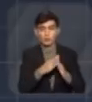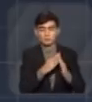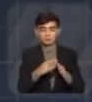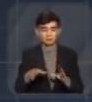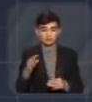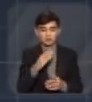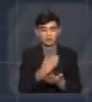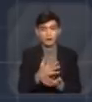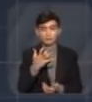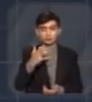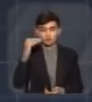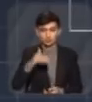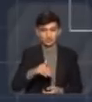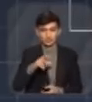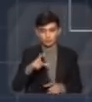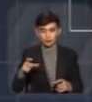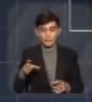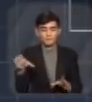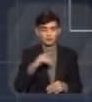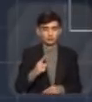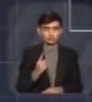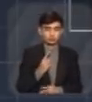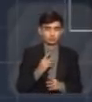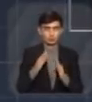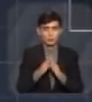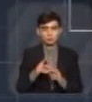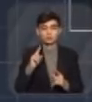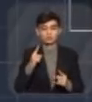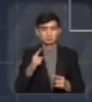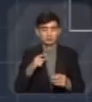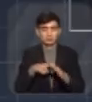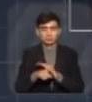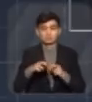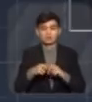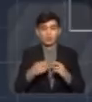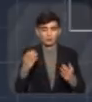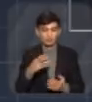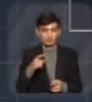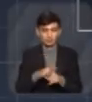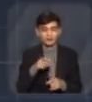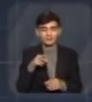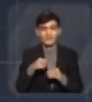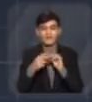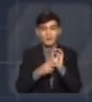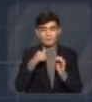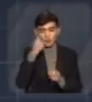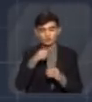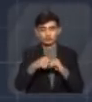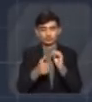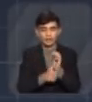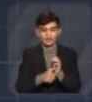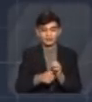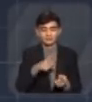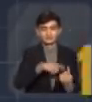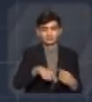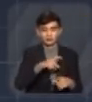болса, 500 мың адам не себепті баспана күтіп отыр. Салықшылардың мәліметі бойынша 2018 жылы 16 мыңдай жеке